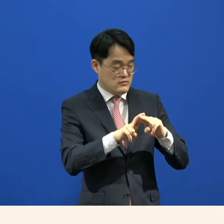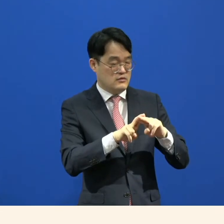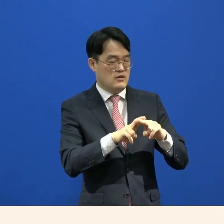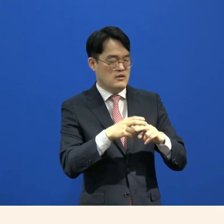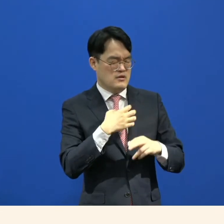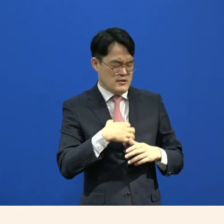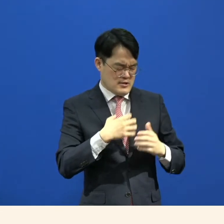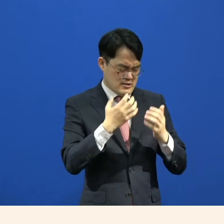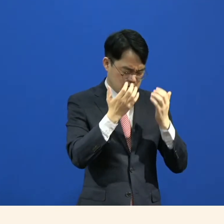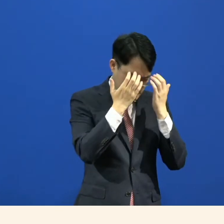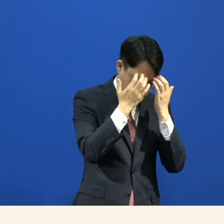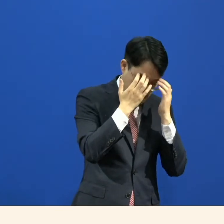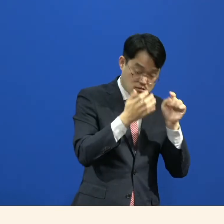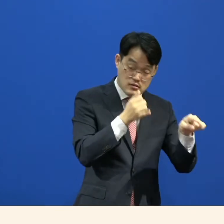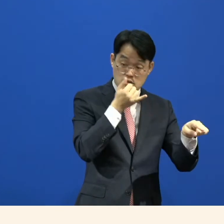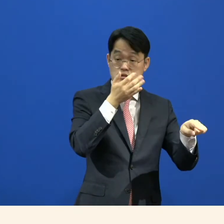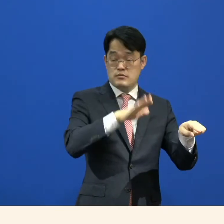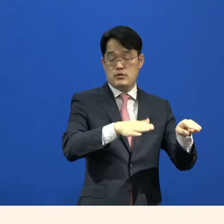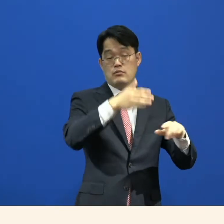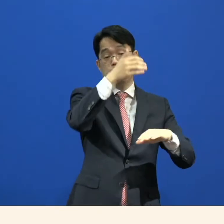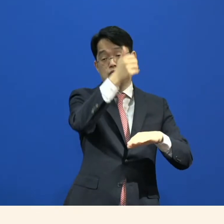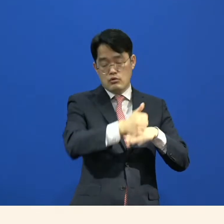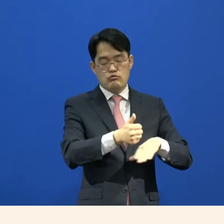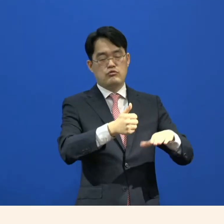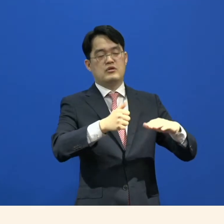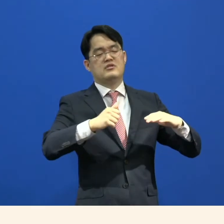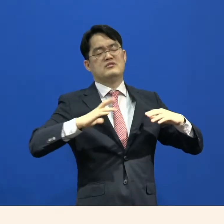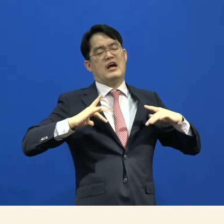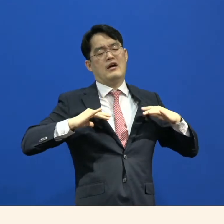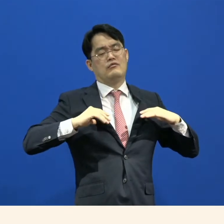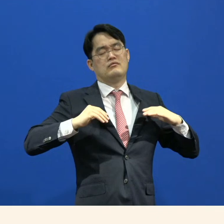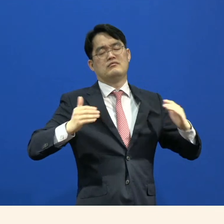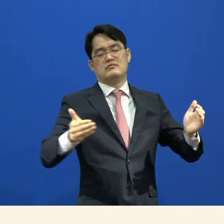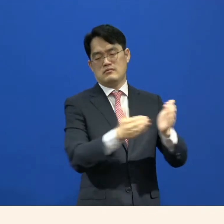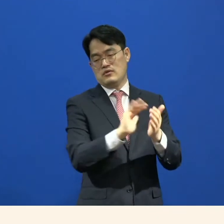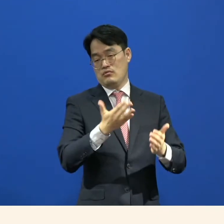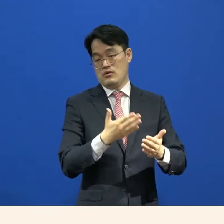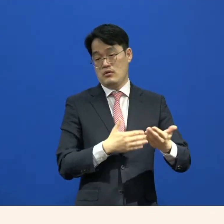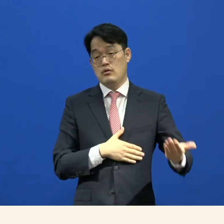종교 생활을 하고 혹시 있다면 청산하셔야 돼요.